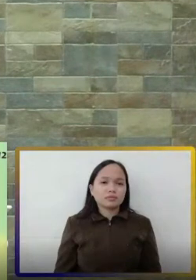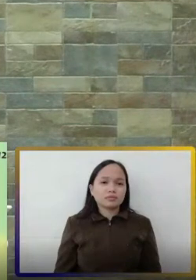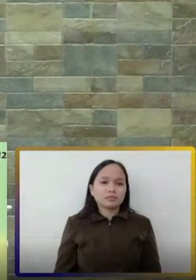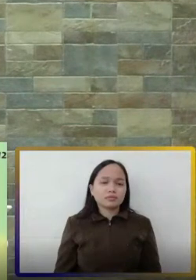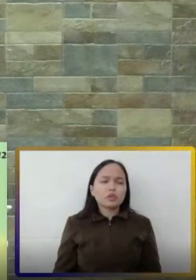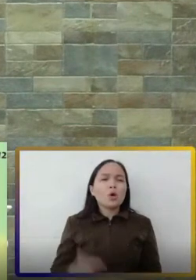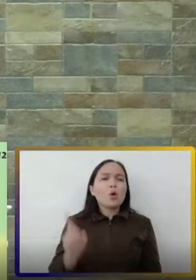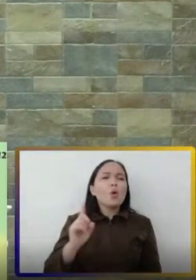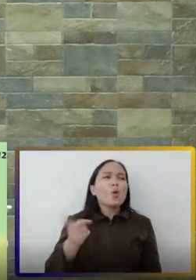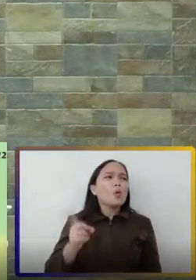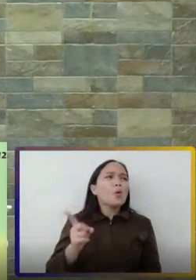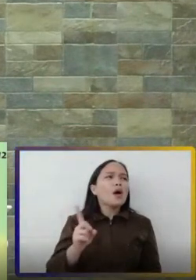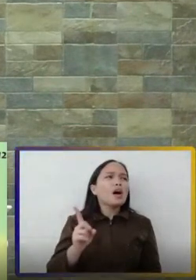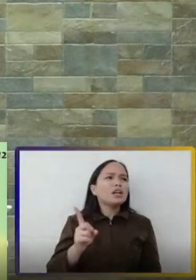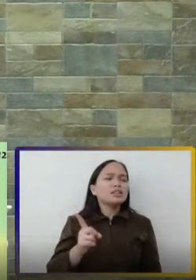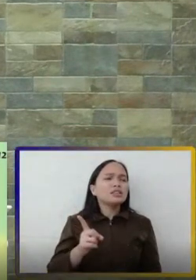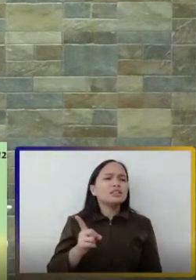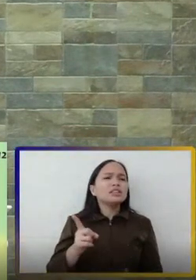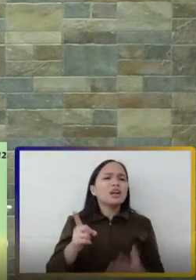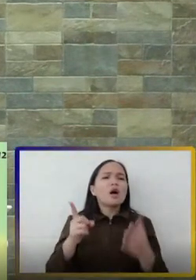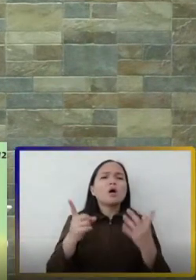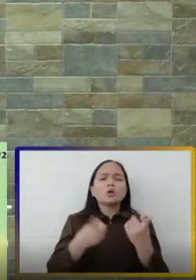Ano ang minamagnify?